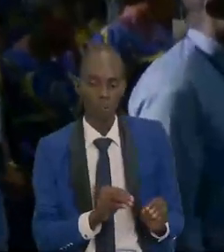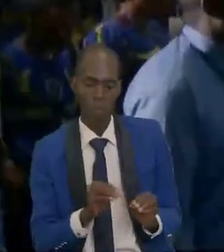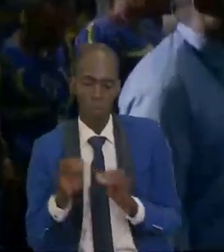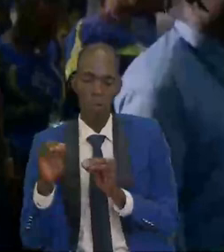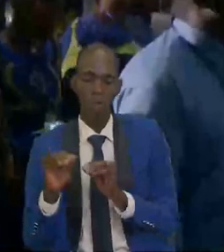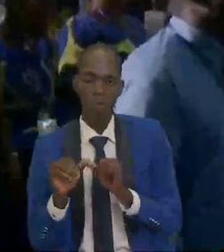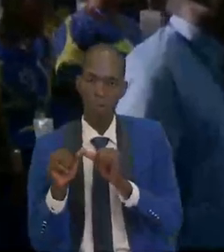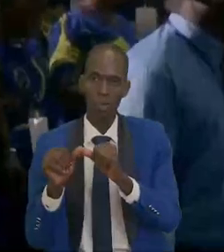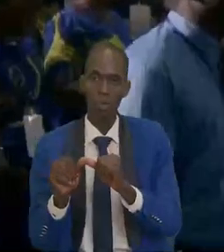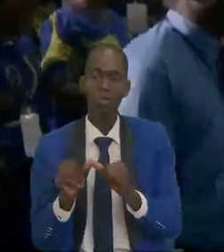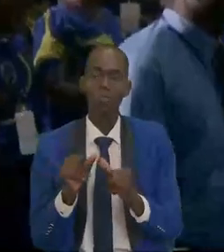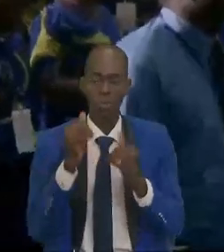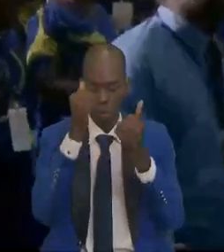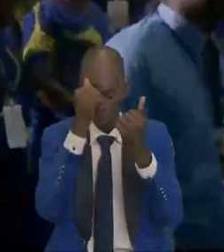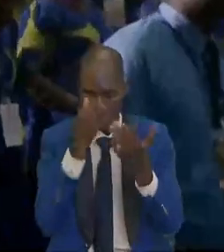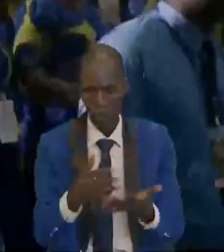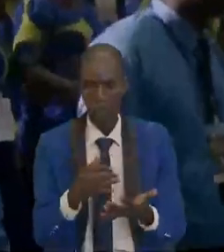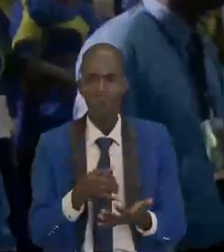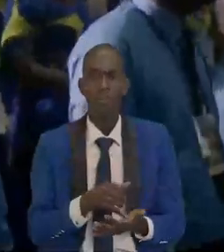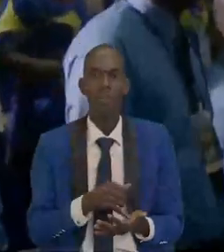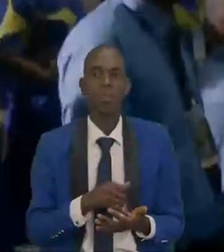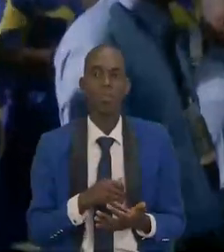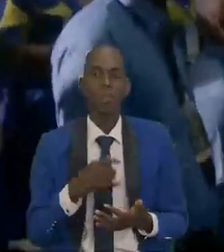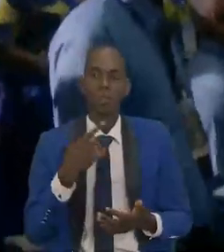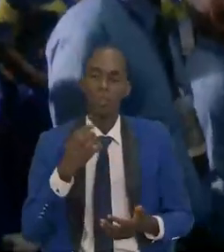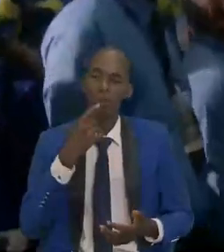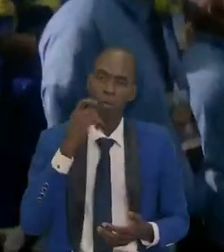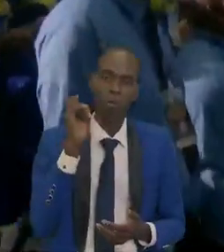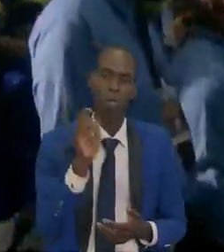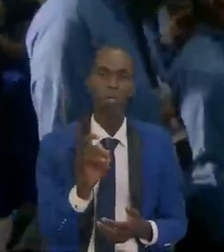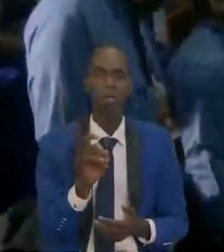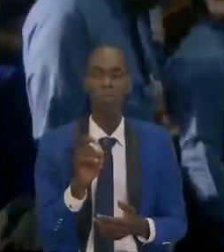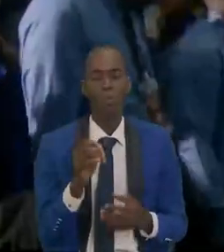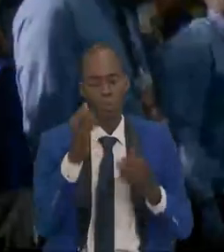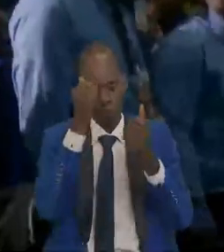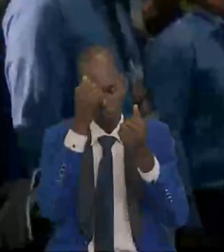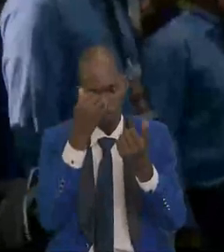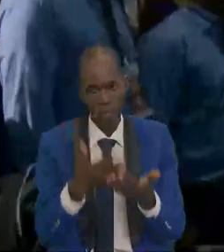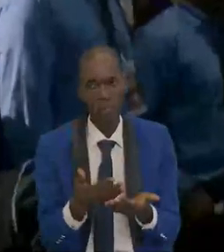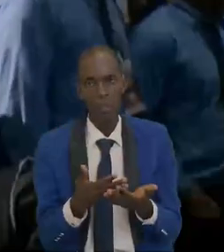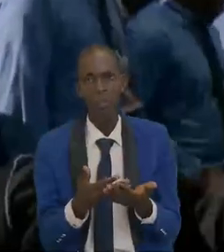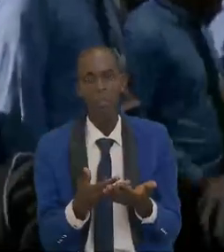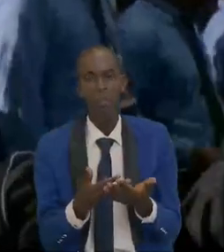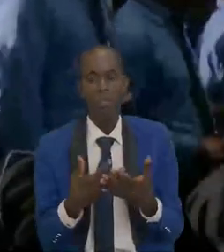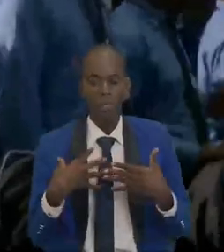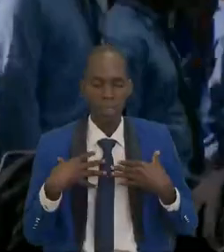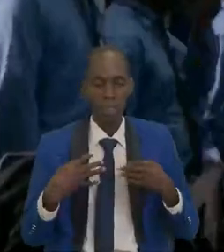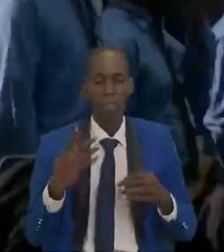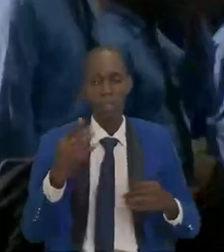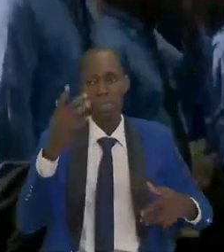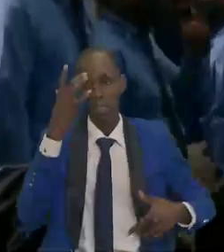Avance. Obéis. Commande. Obéis. Guéris les